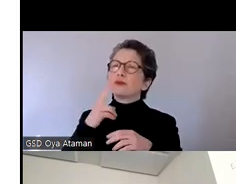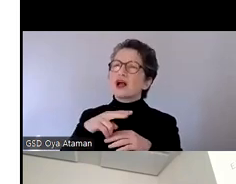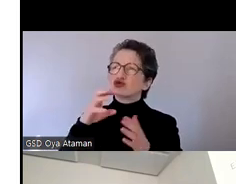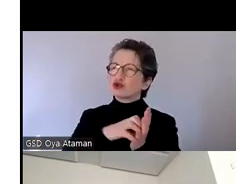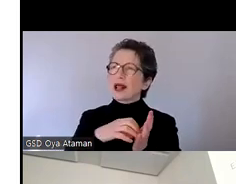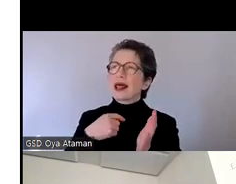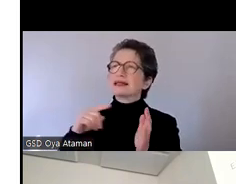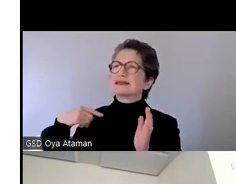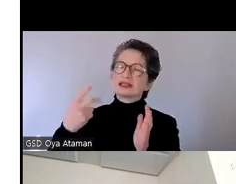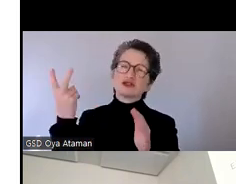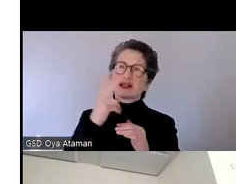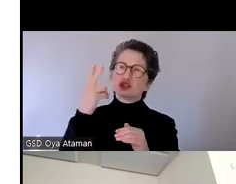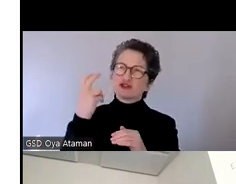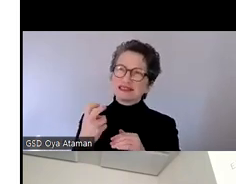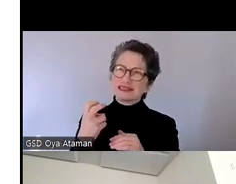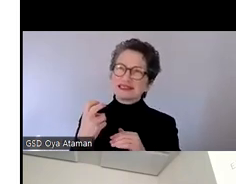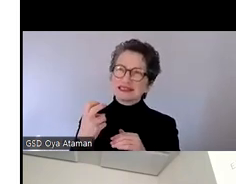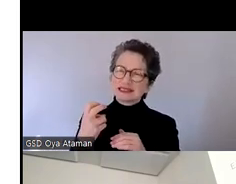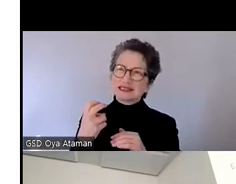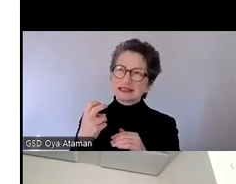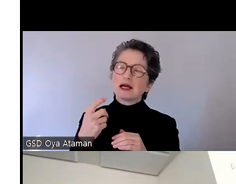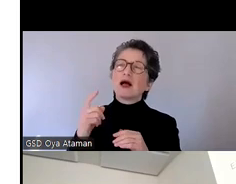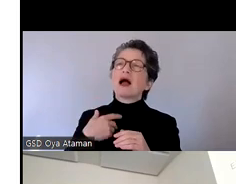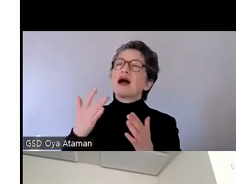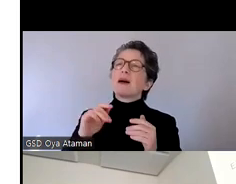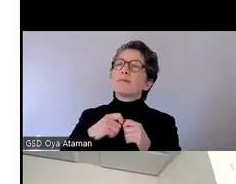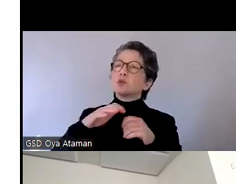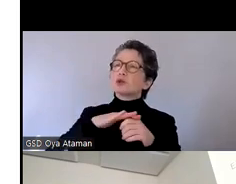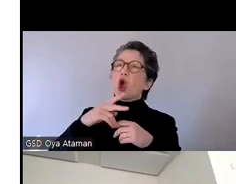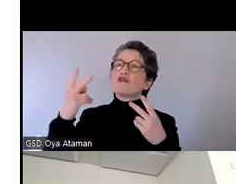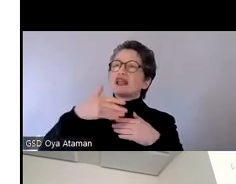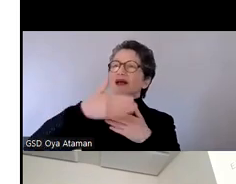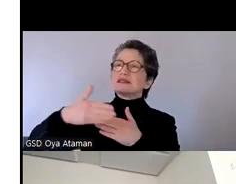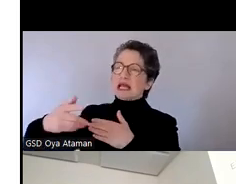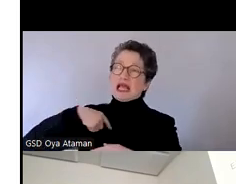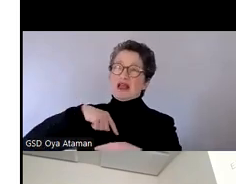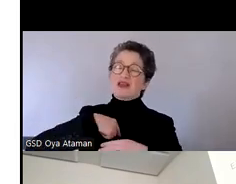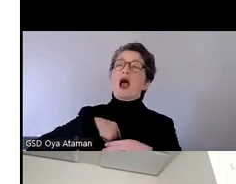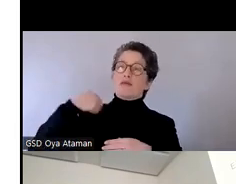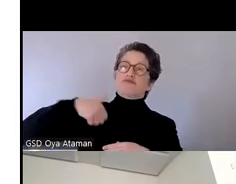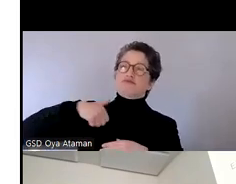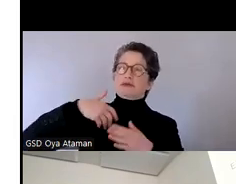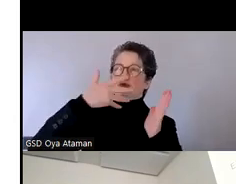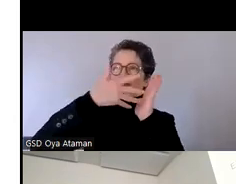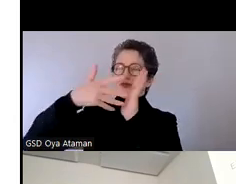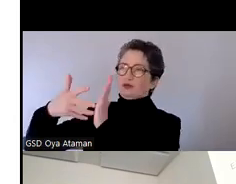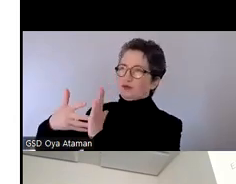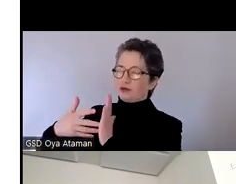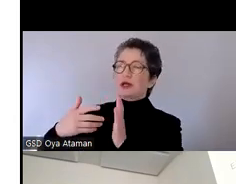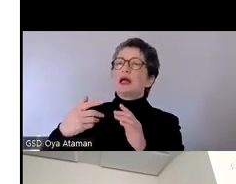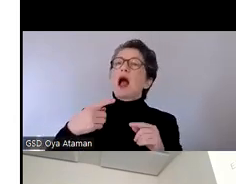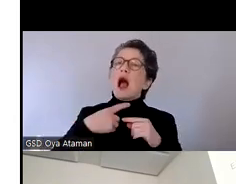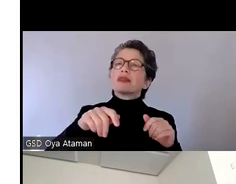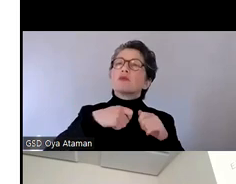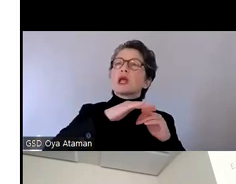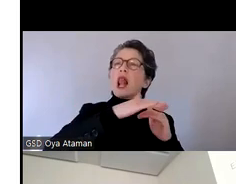seit 2020 öffentliche Seiten des Bundes überprüfen. Die gleichen Stellen gibt es auch in jedem Bundesland. Und